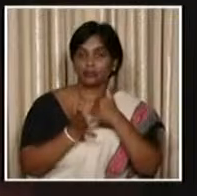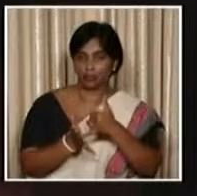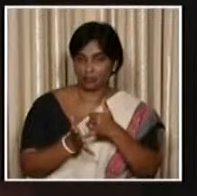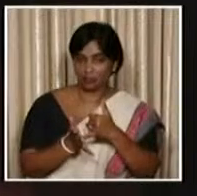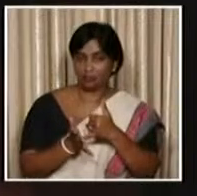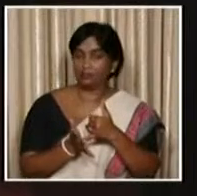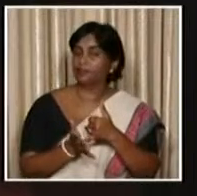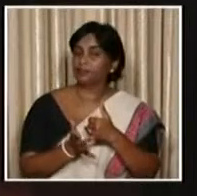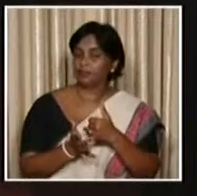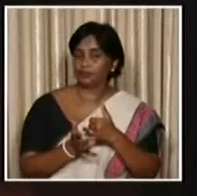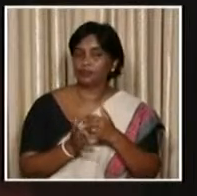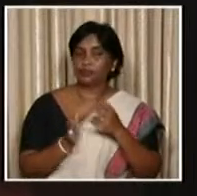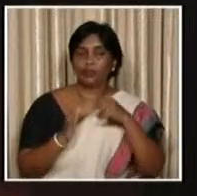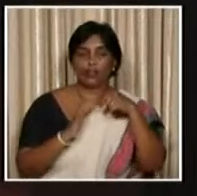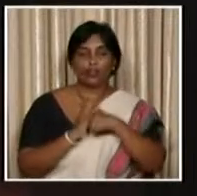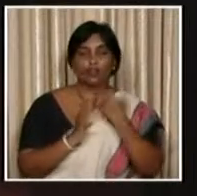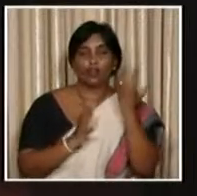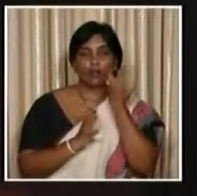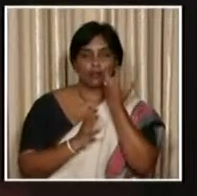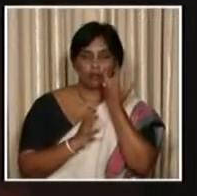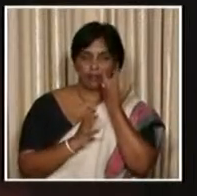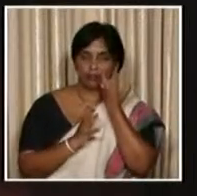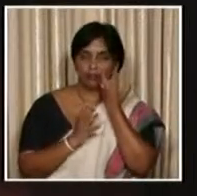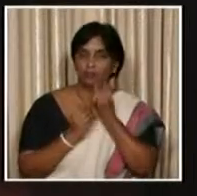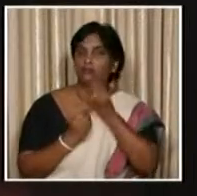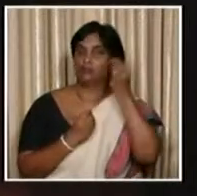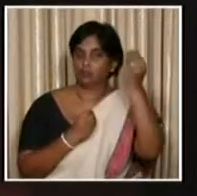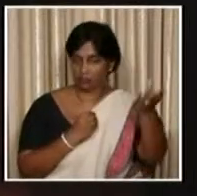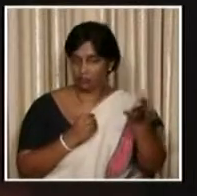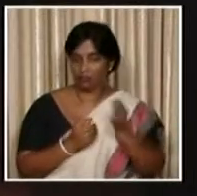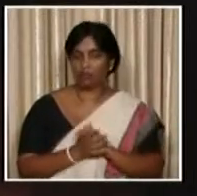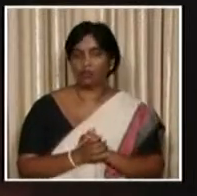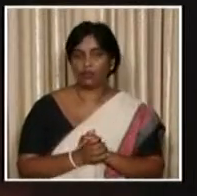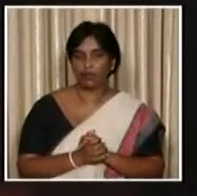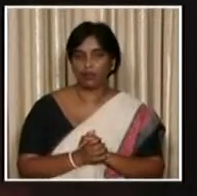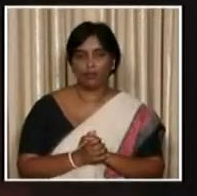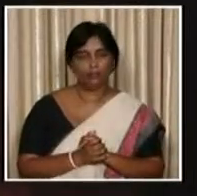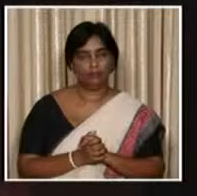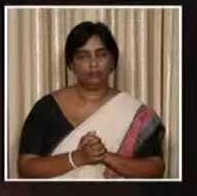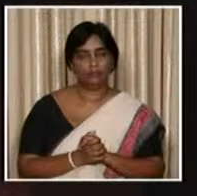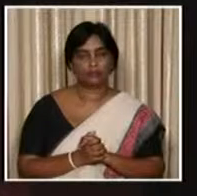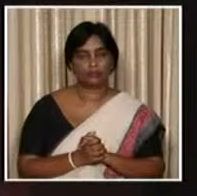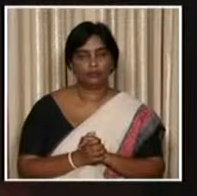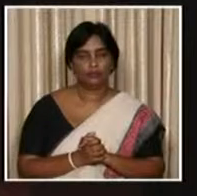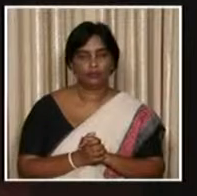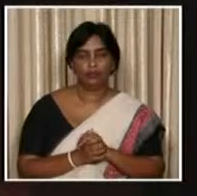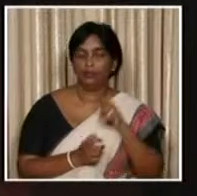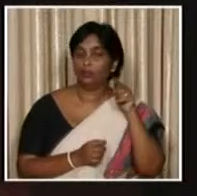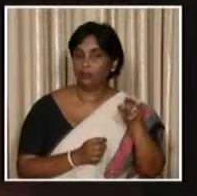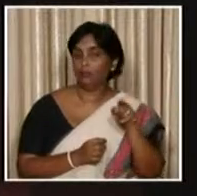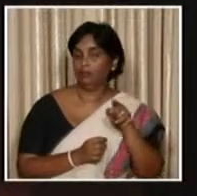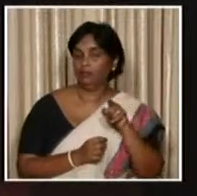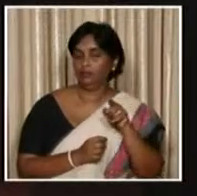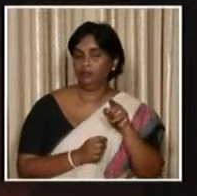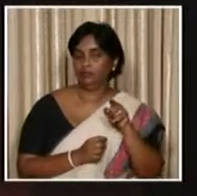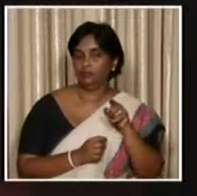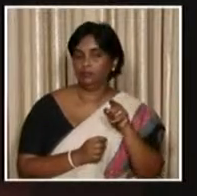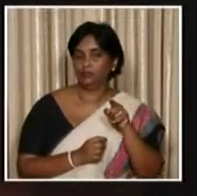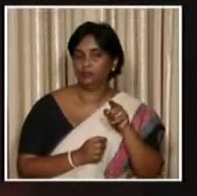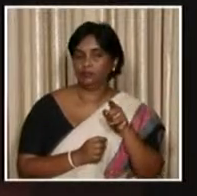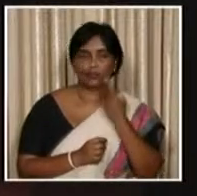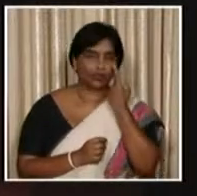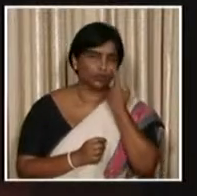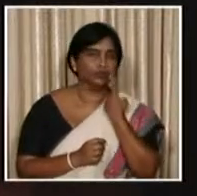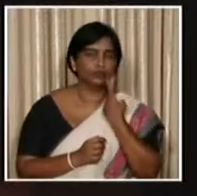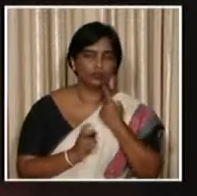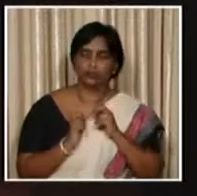එක සවුත් අප්‍රිකාවලට ගෙනිහිලා තිබෙනවා. අන්ඩර් 19 ටුවර්නමන්ට් එක. ඒක බොහොම